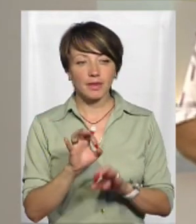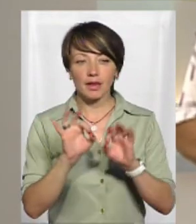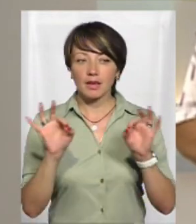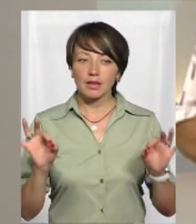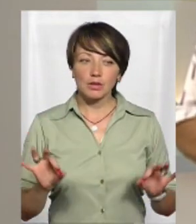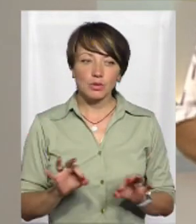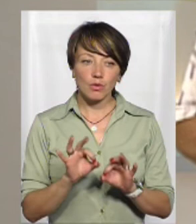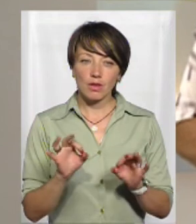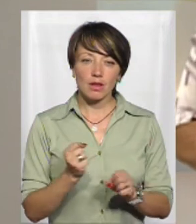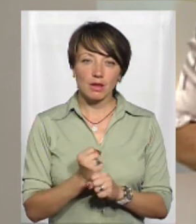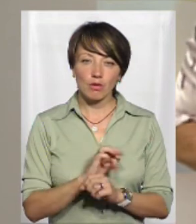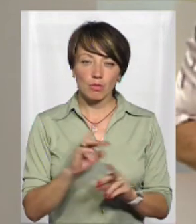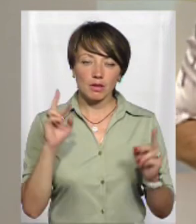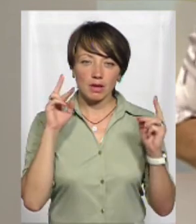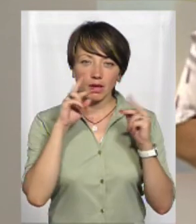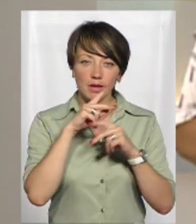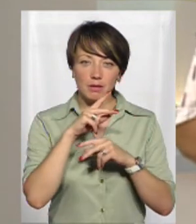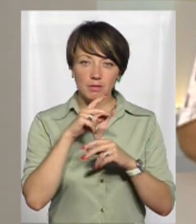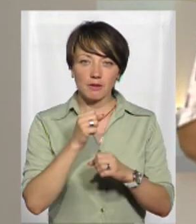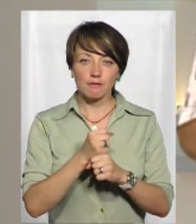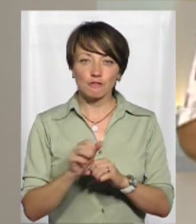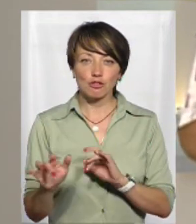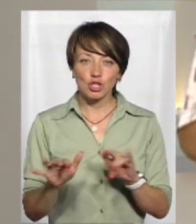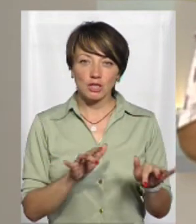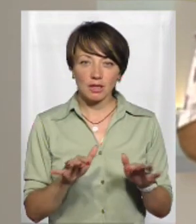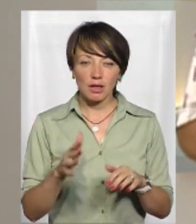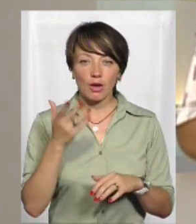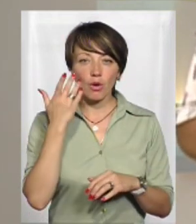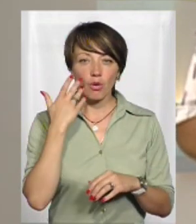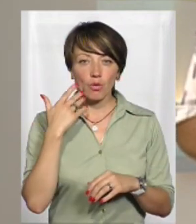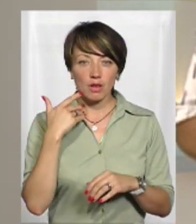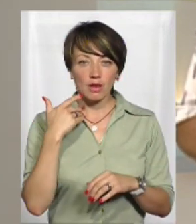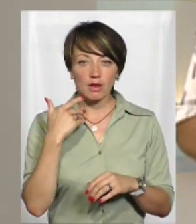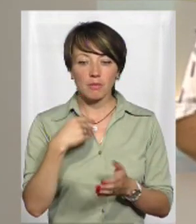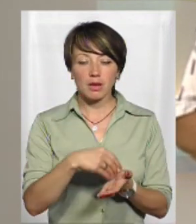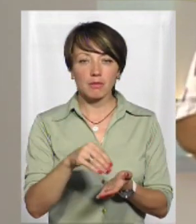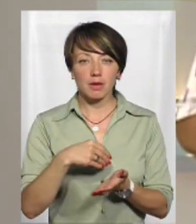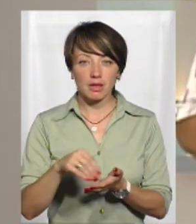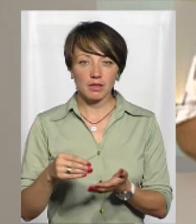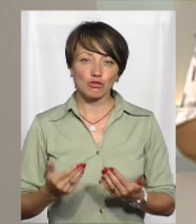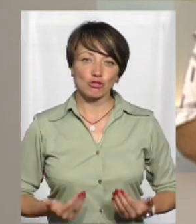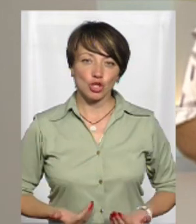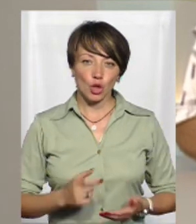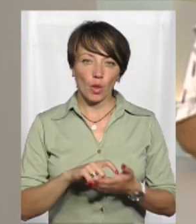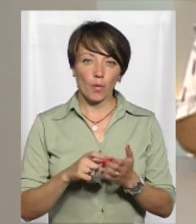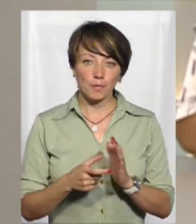ніколи не робити хибні вчинки, коли придбаєте